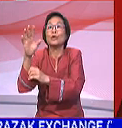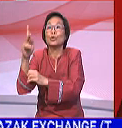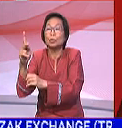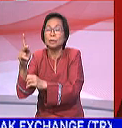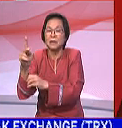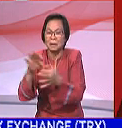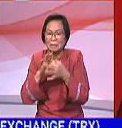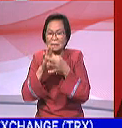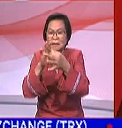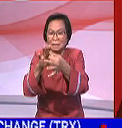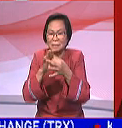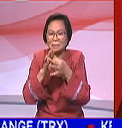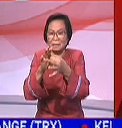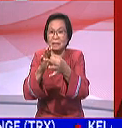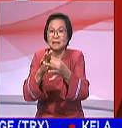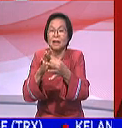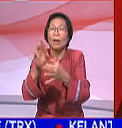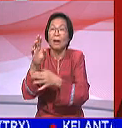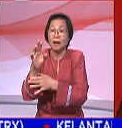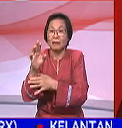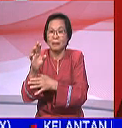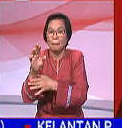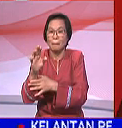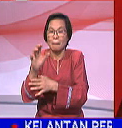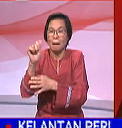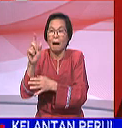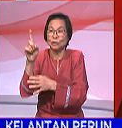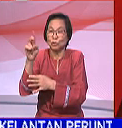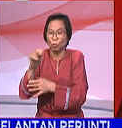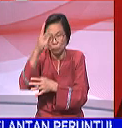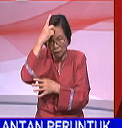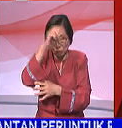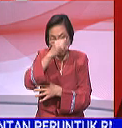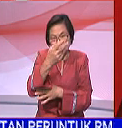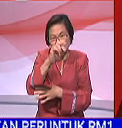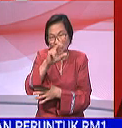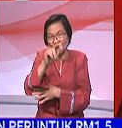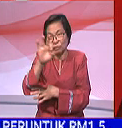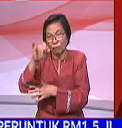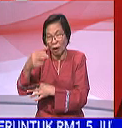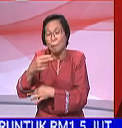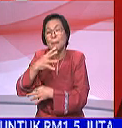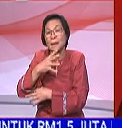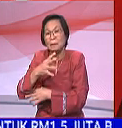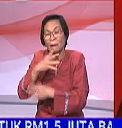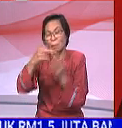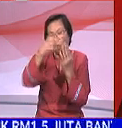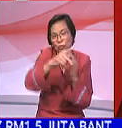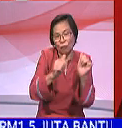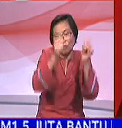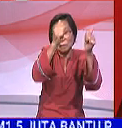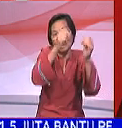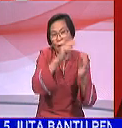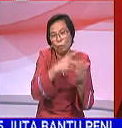kerjasama triniken jerawat sendirian berhad ahli dewan Udah Gan degree semariang Dato seri fasida Saitama Ghazali berkata Project